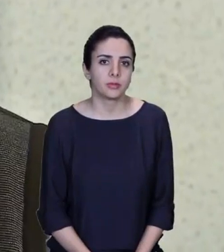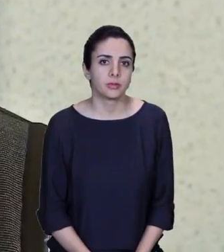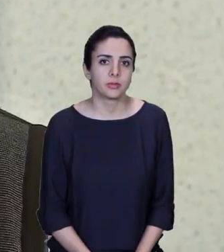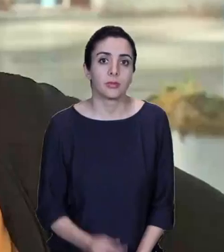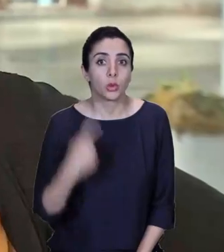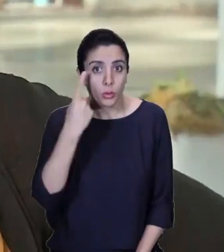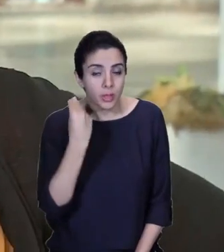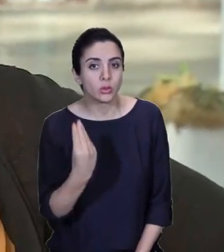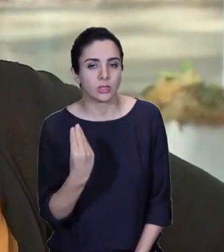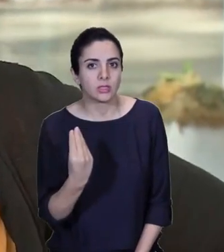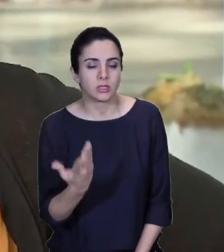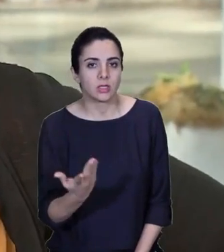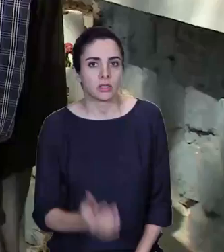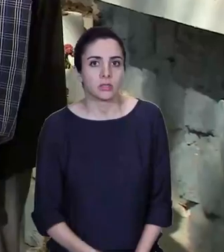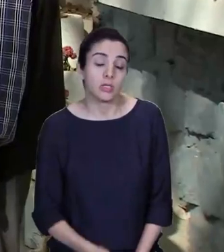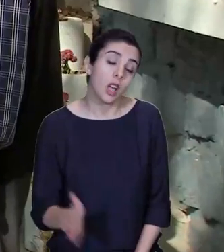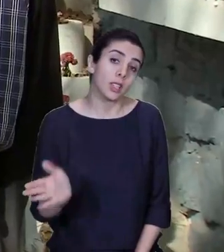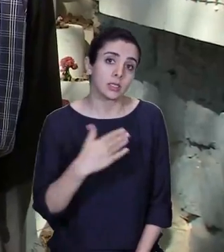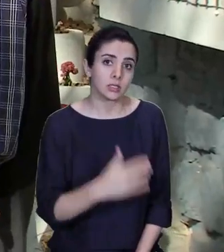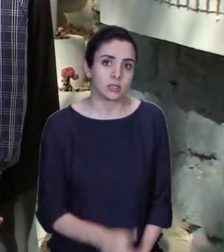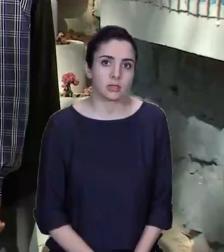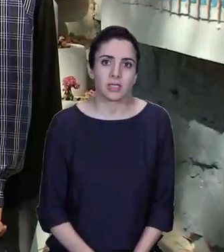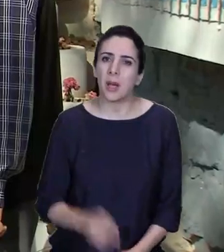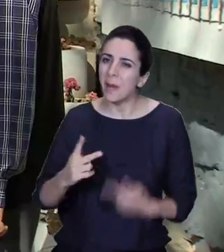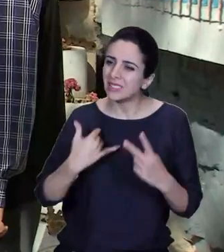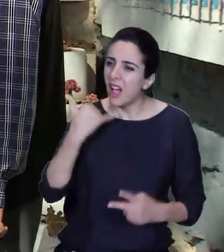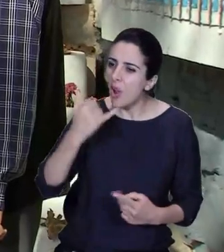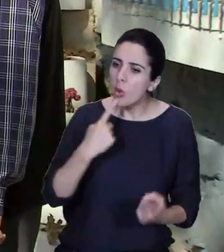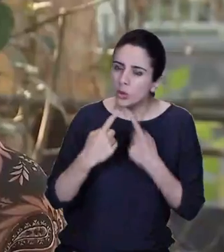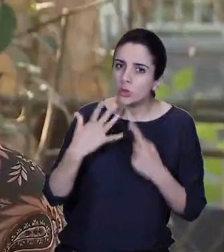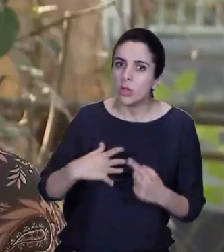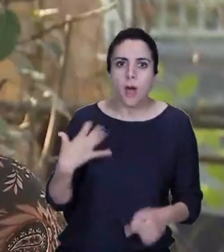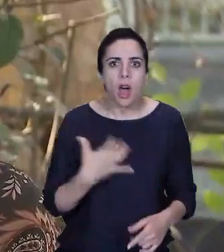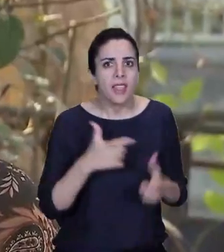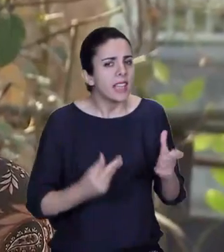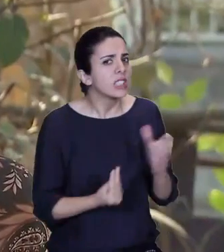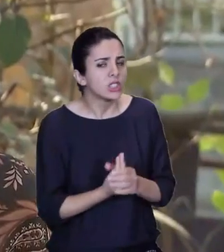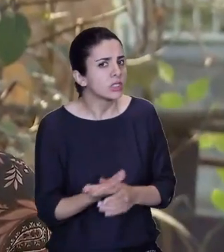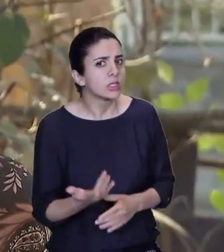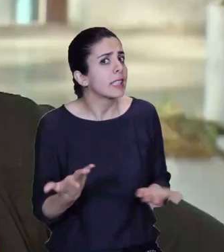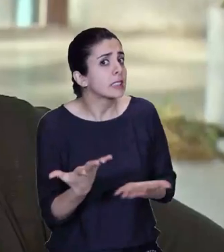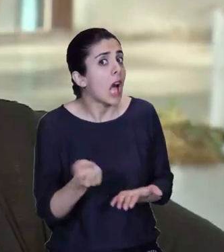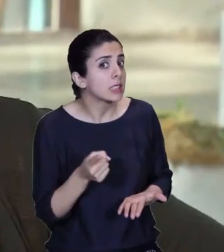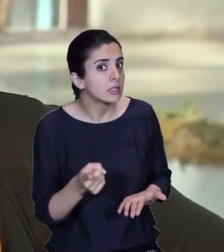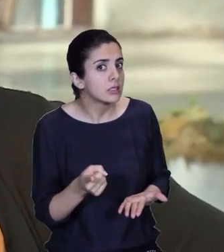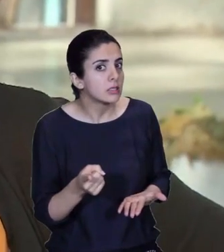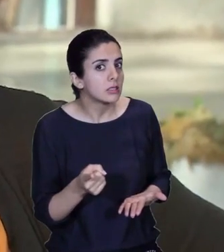İyi düşünmüşsün Sevim. Al. Arada arayıp sesini duyarız. Anne nereden çıktı bu? Nasıl